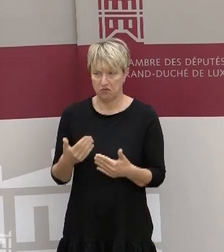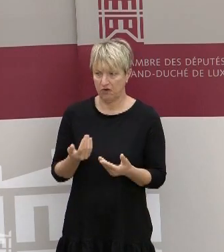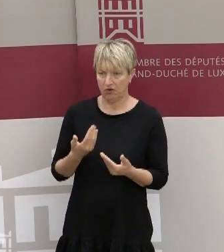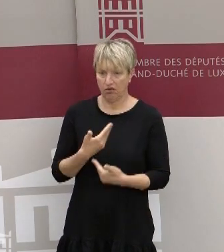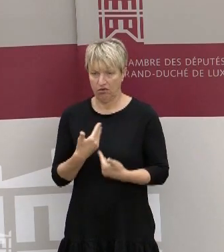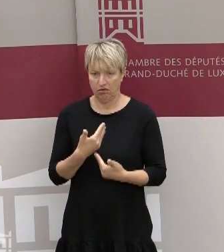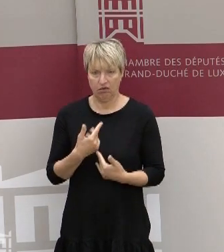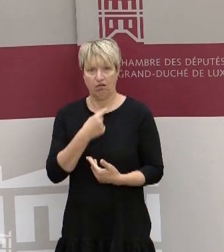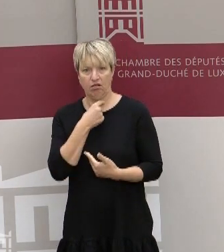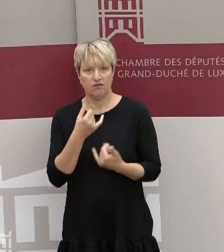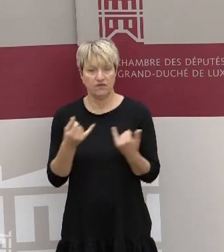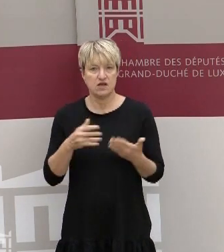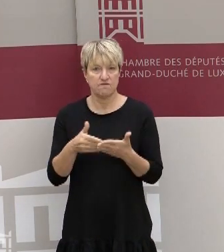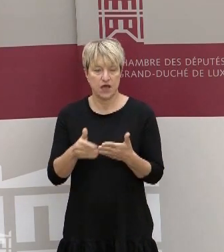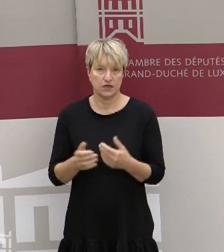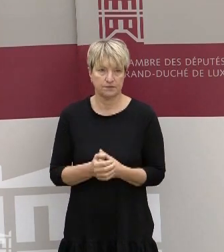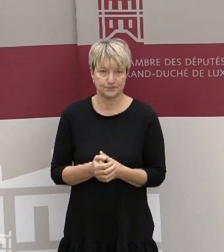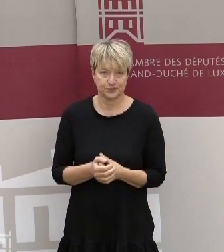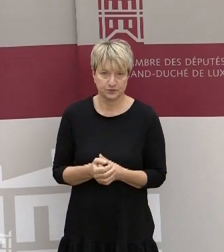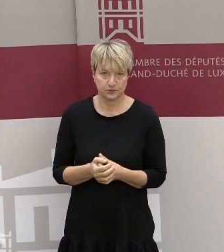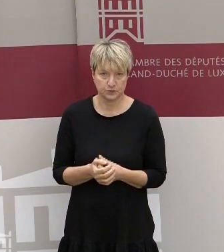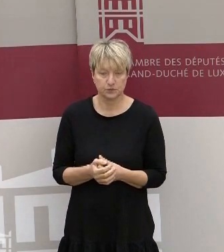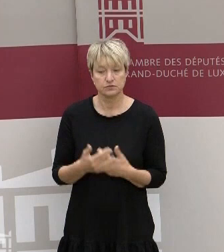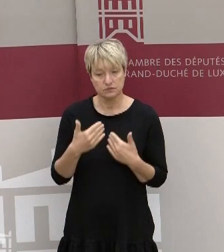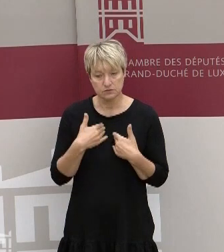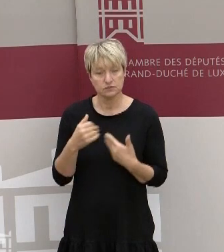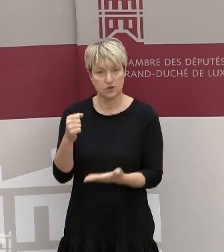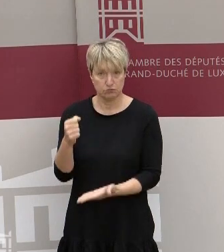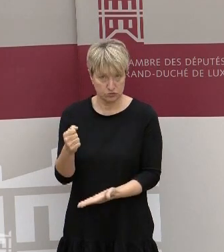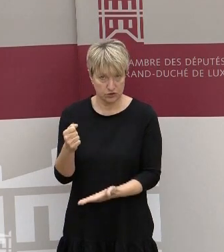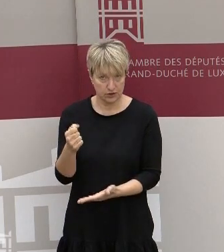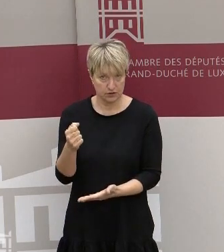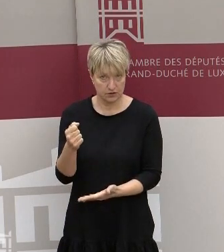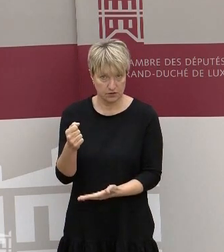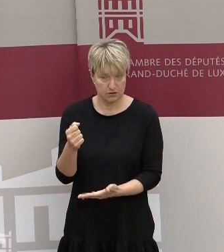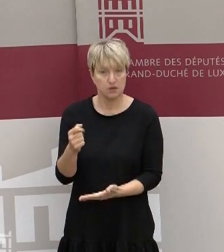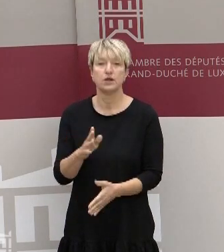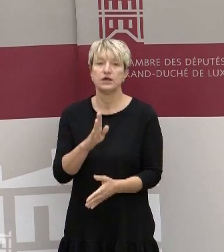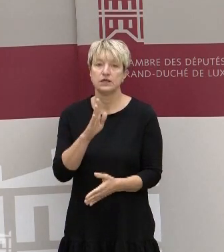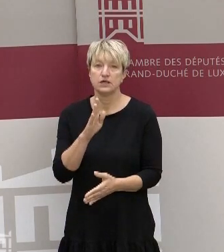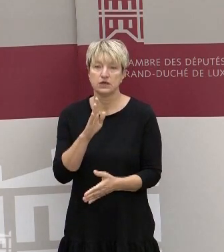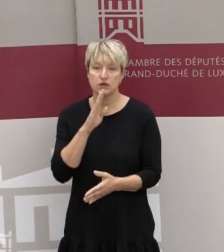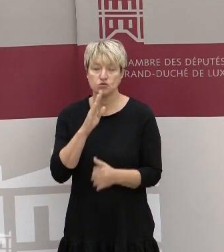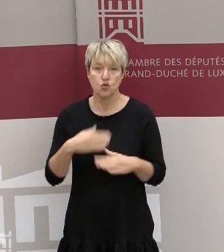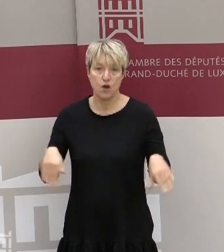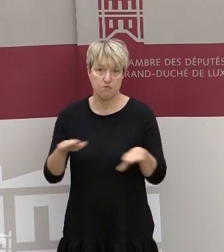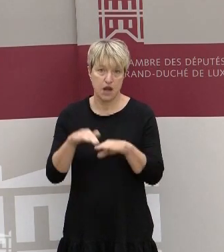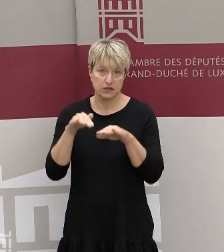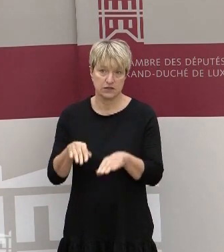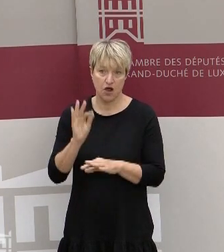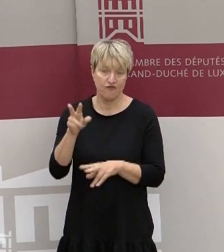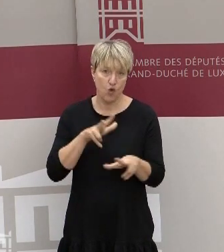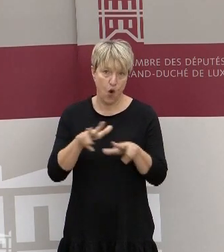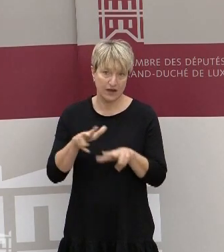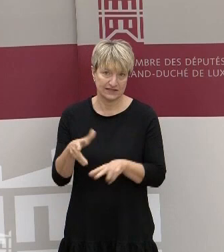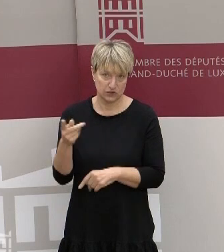das an unserem Budget, an unserem Land, muss Platz für so Organisationen sein. Aber wenn die Platz